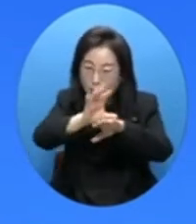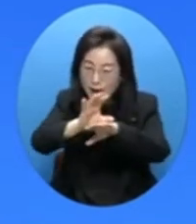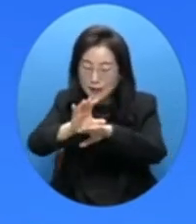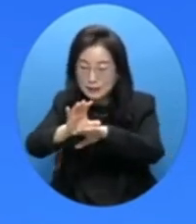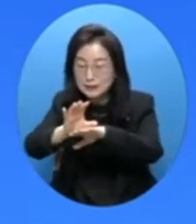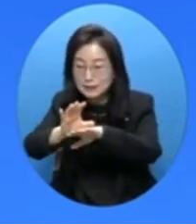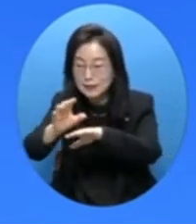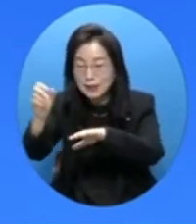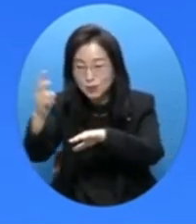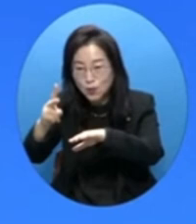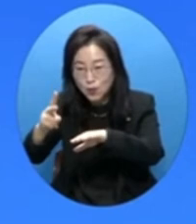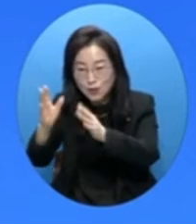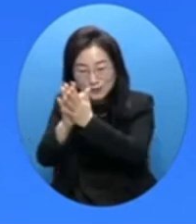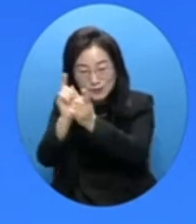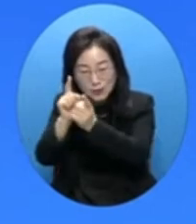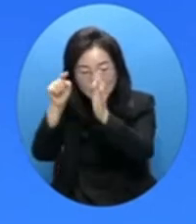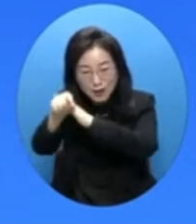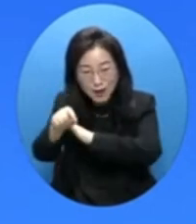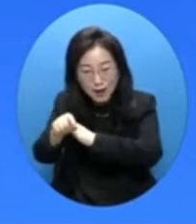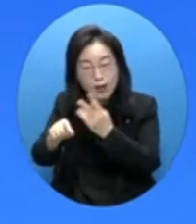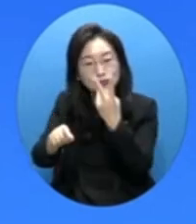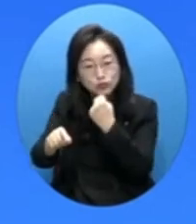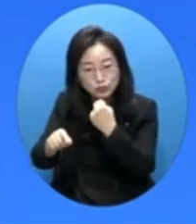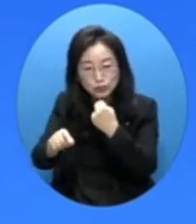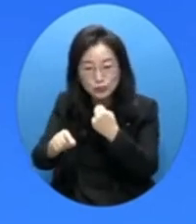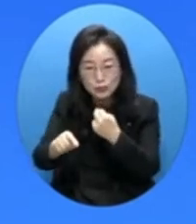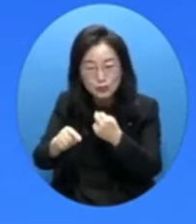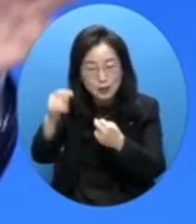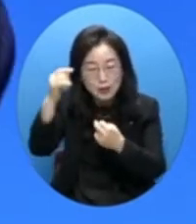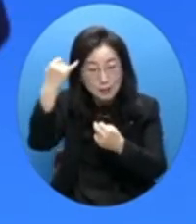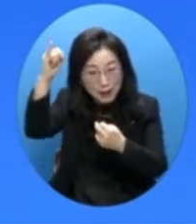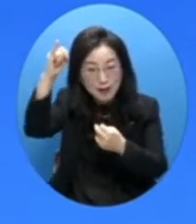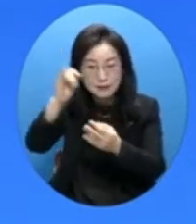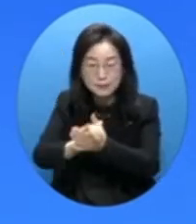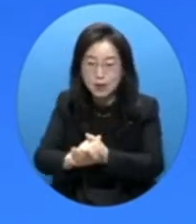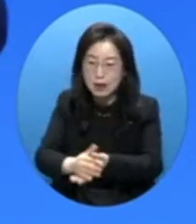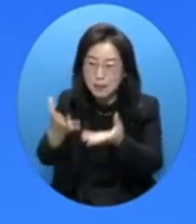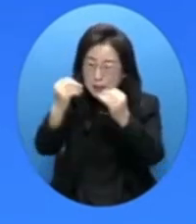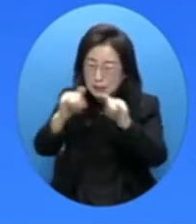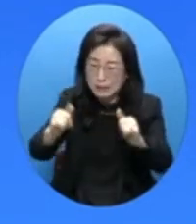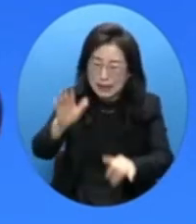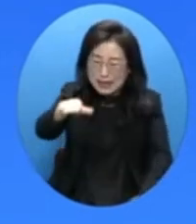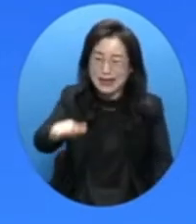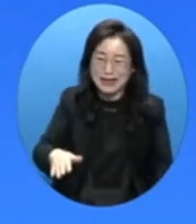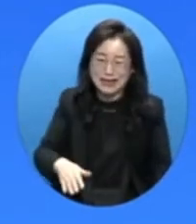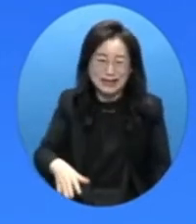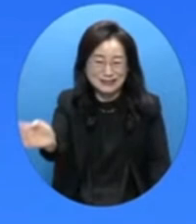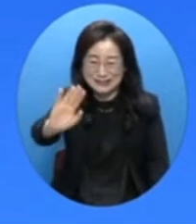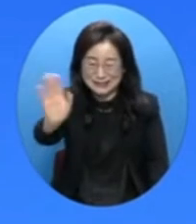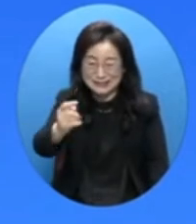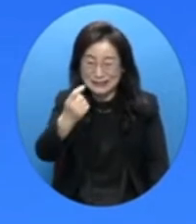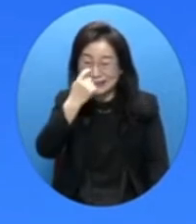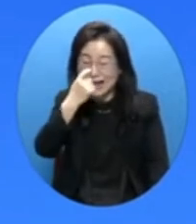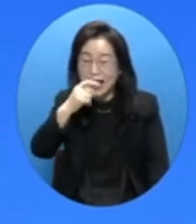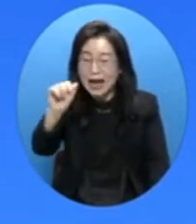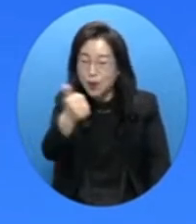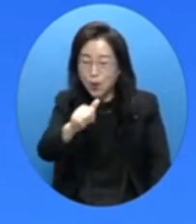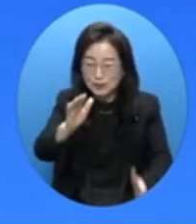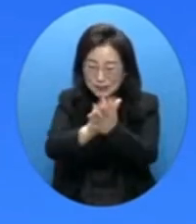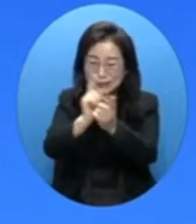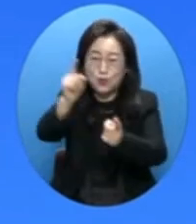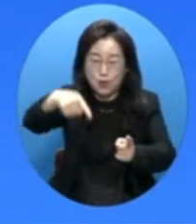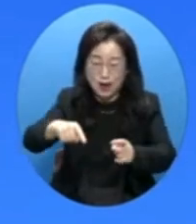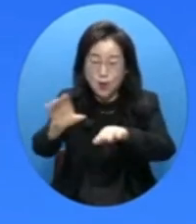새로운 교육 방법을 개발해냈습니다 많은 사람들이 아이고 지금 다 하고 나서든지 누가 온라인으로